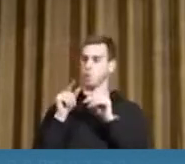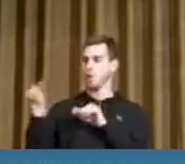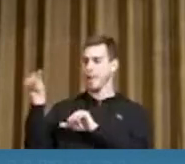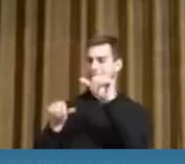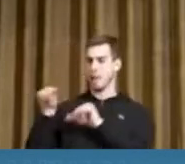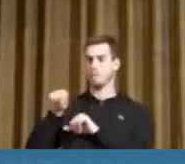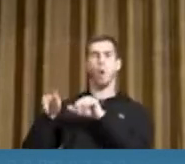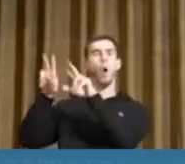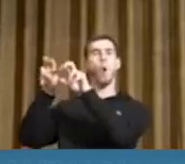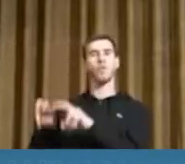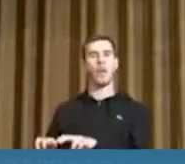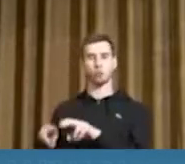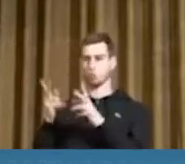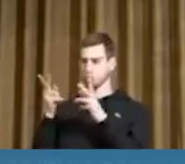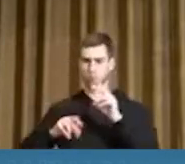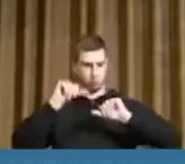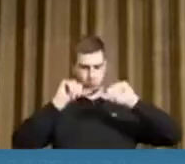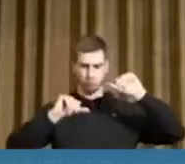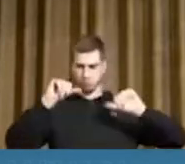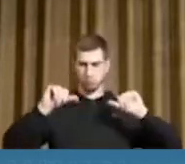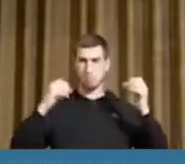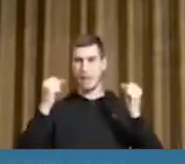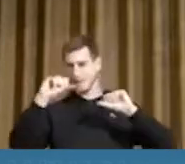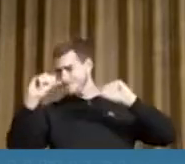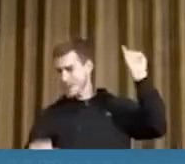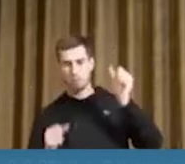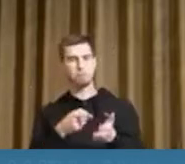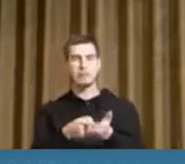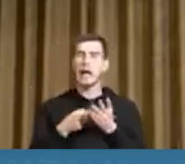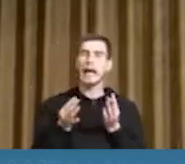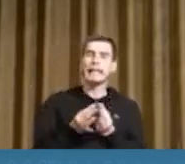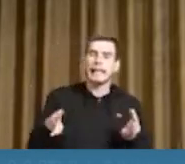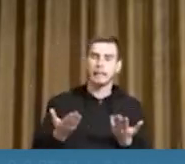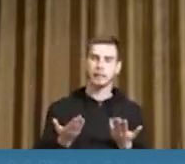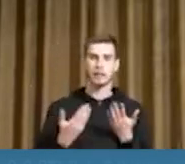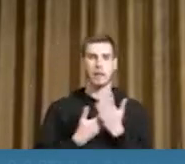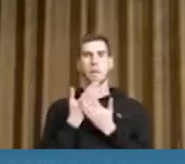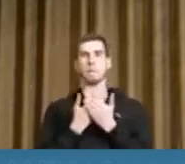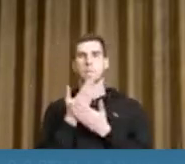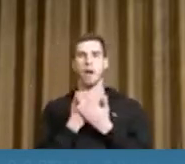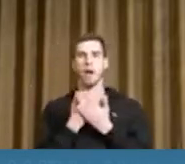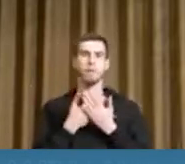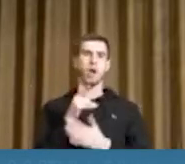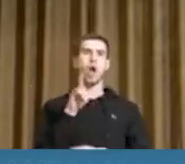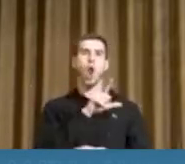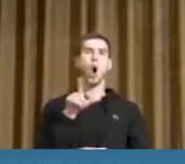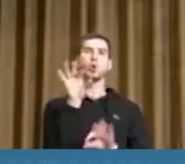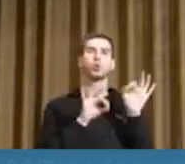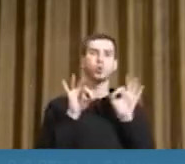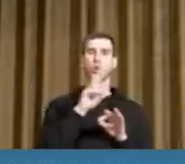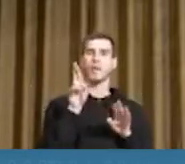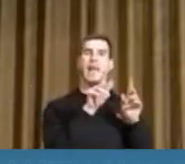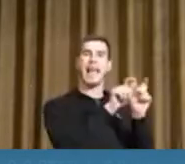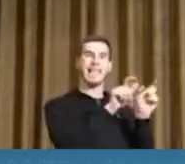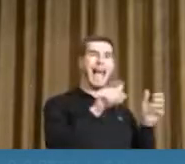eigentlich keine sehr großen Unterschiede. Also wir sehen jetzt zum Beispiel Unterschiede bei den erniedrigten Leukozyten, bei den Kadersportlern, die